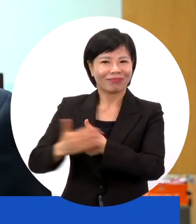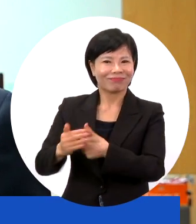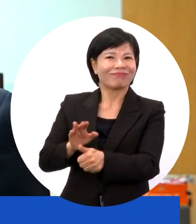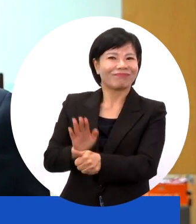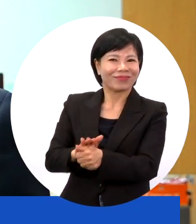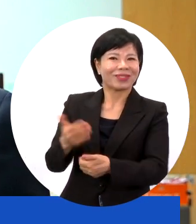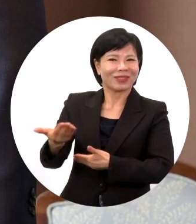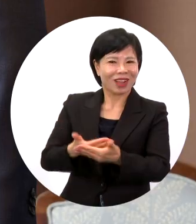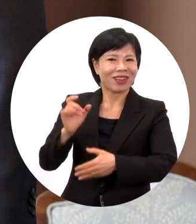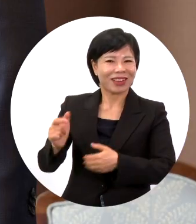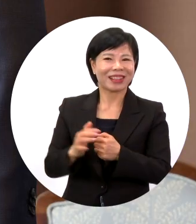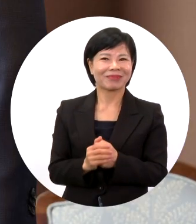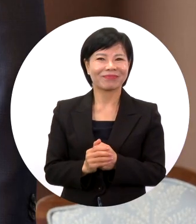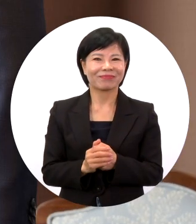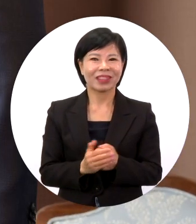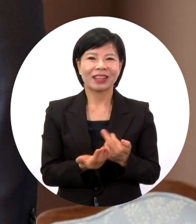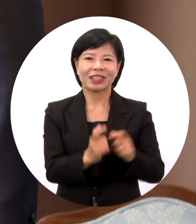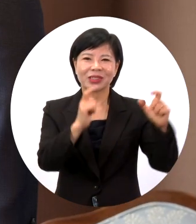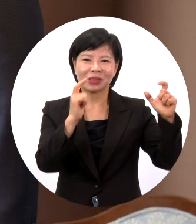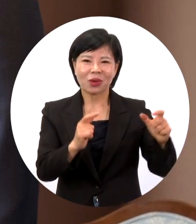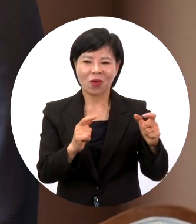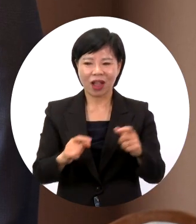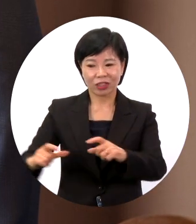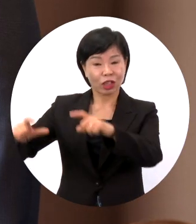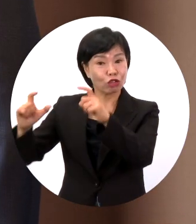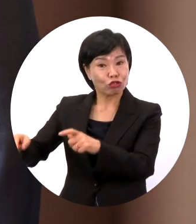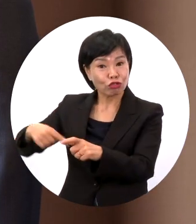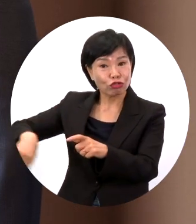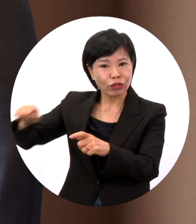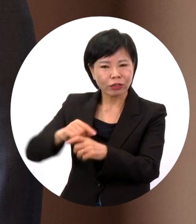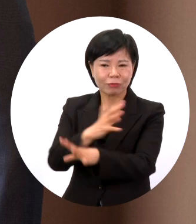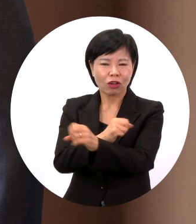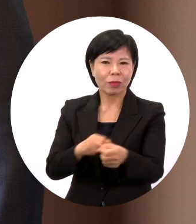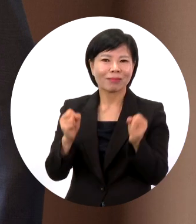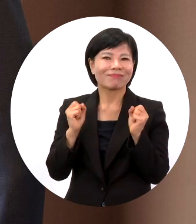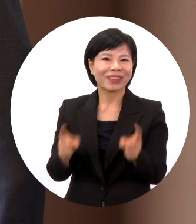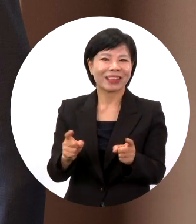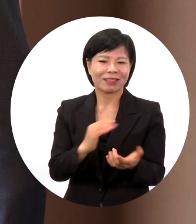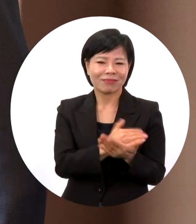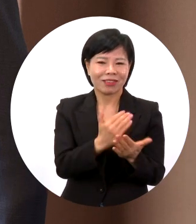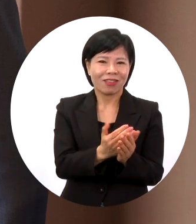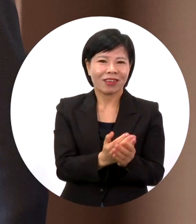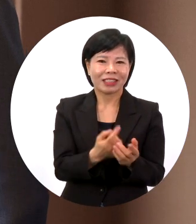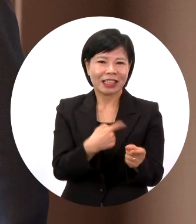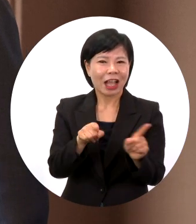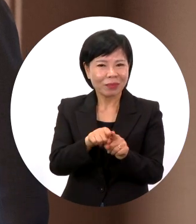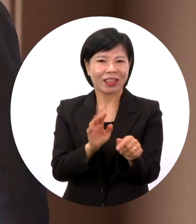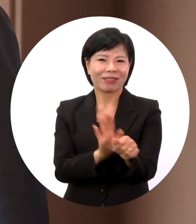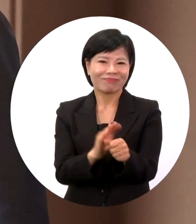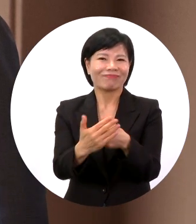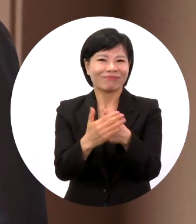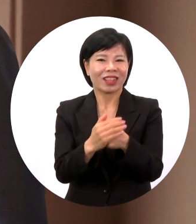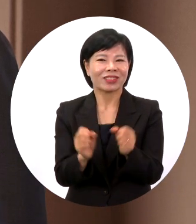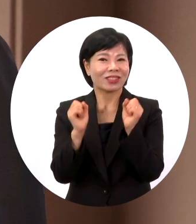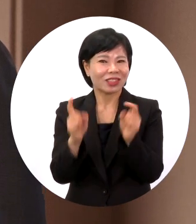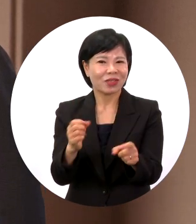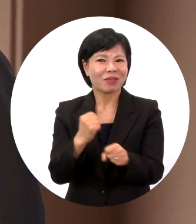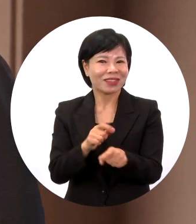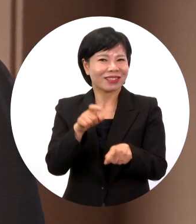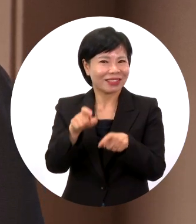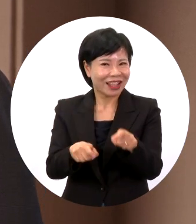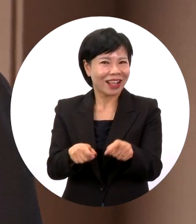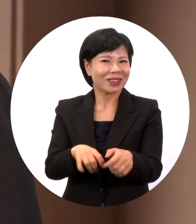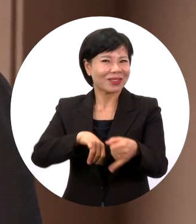강화해 나가겠습니다. 제주도와 시엠립주는 협약을 계기로 다양한 분야에서 상생과 동반 성장의 기회를 만들어